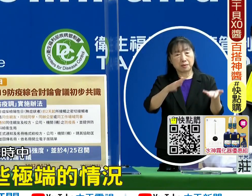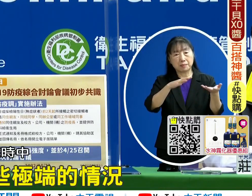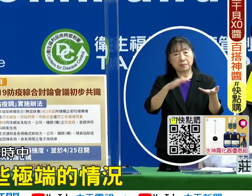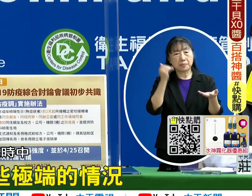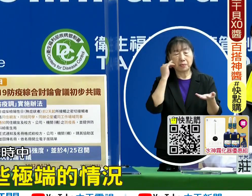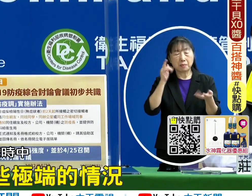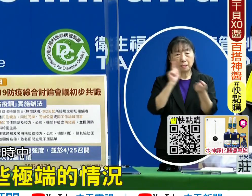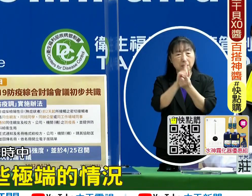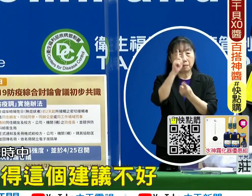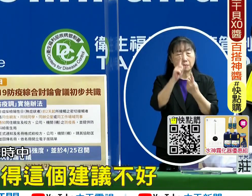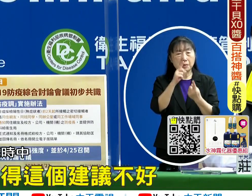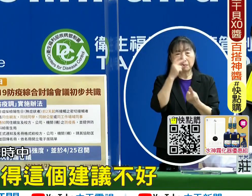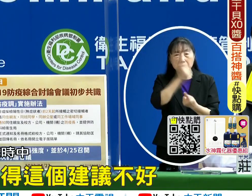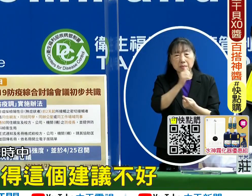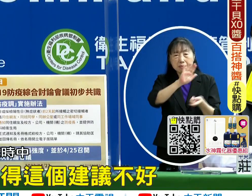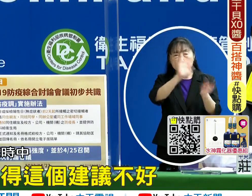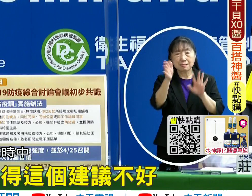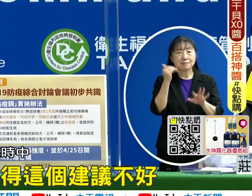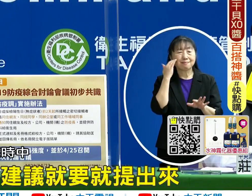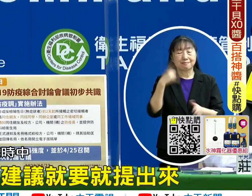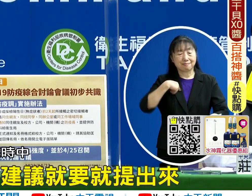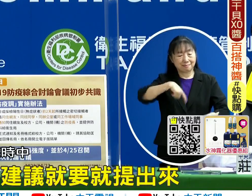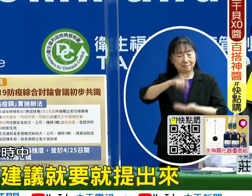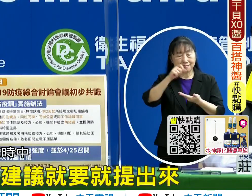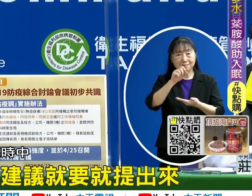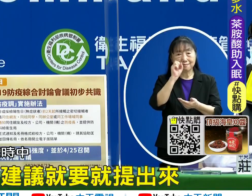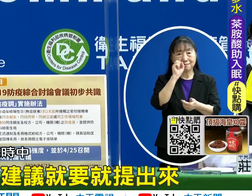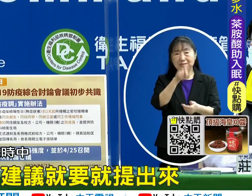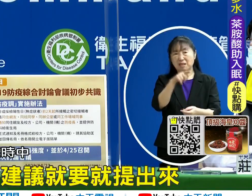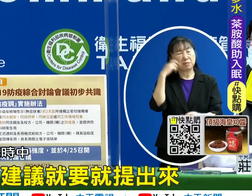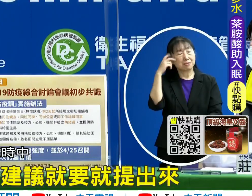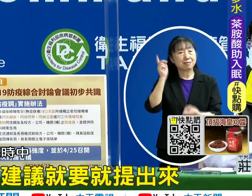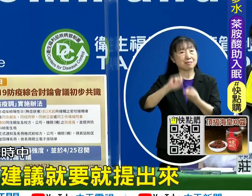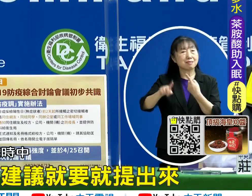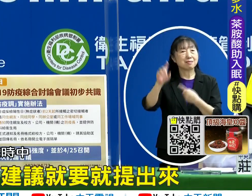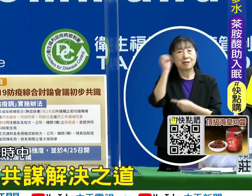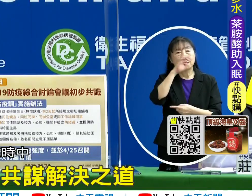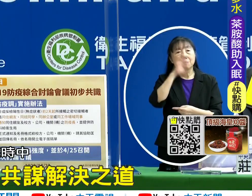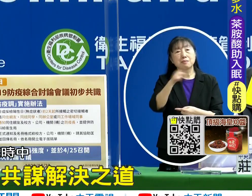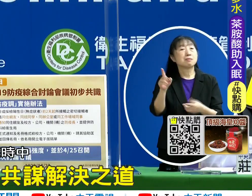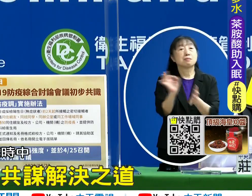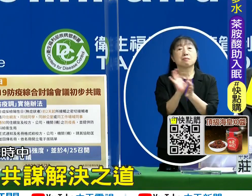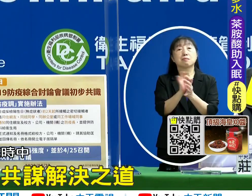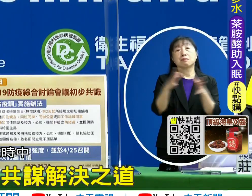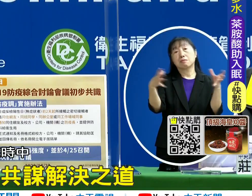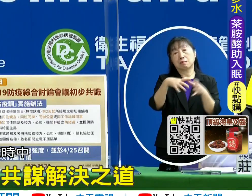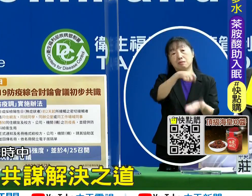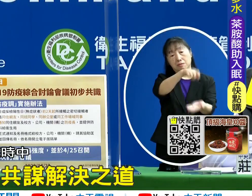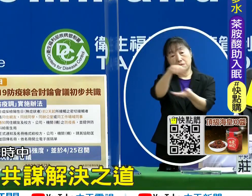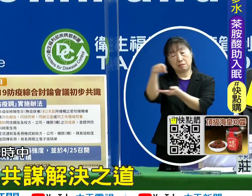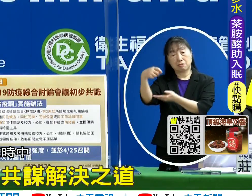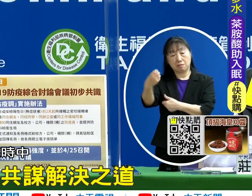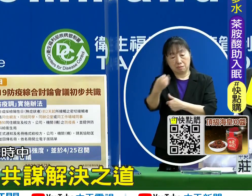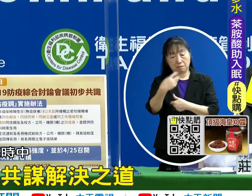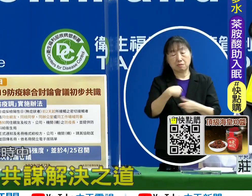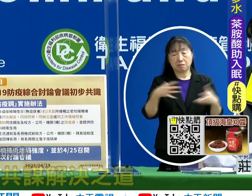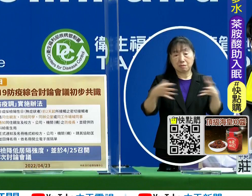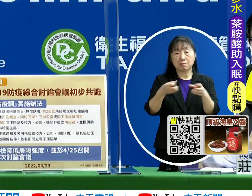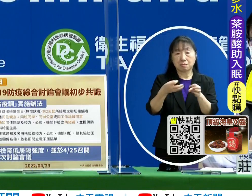端的情况大家觉得这个建议不好那有更好的建议就要提出来，那大家共谋解决之道